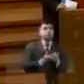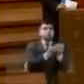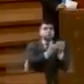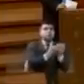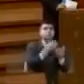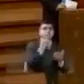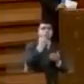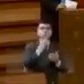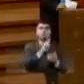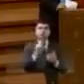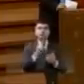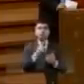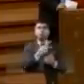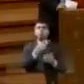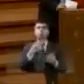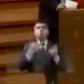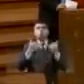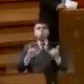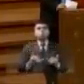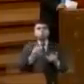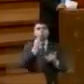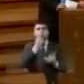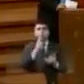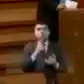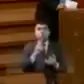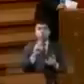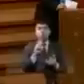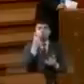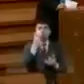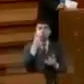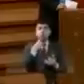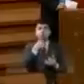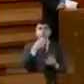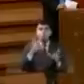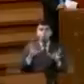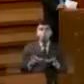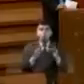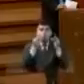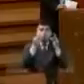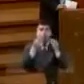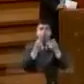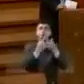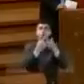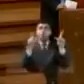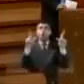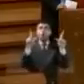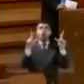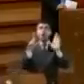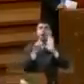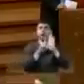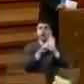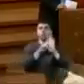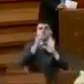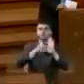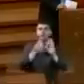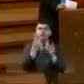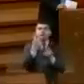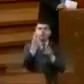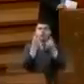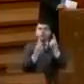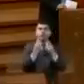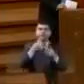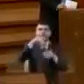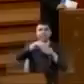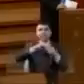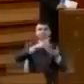هاد الرسالة. الدستور جوج مرات هضر على حرية المعلومات في الفصل 27 وفي الفصل